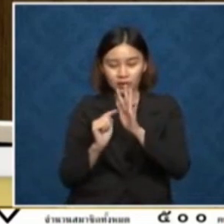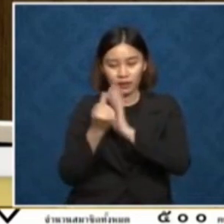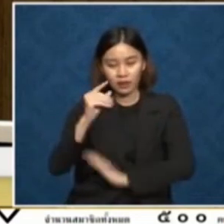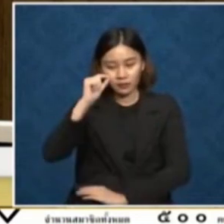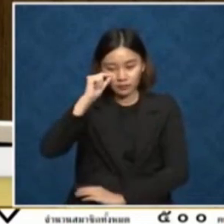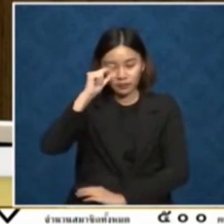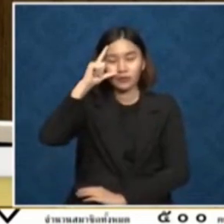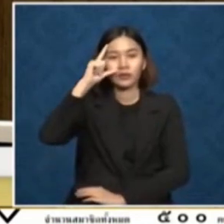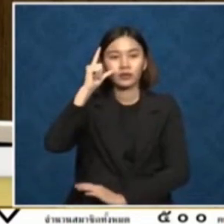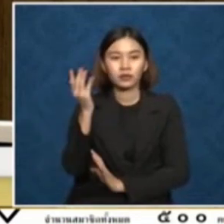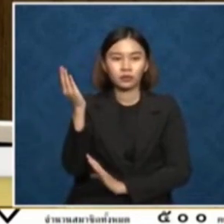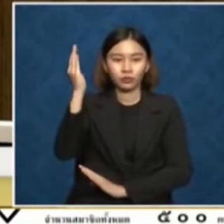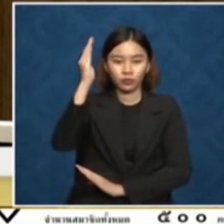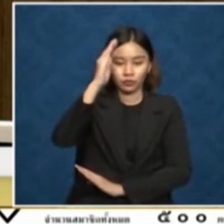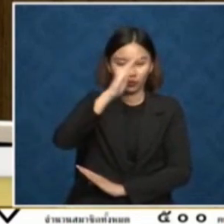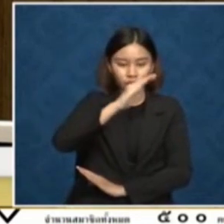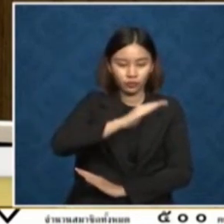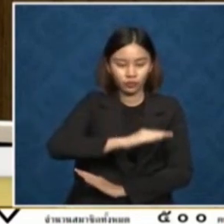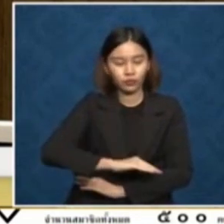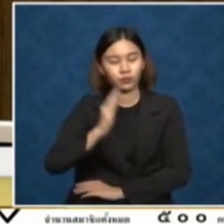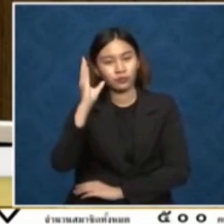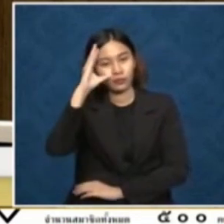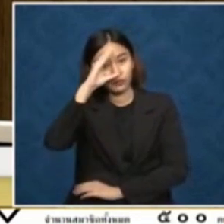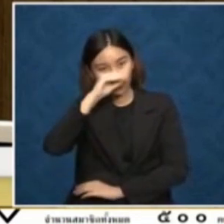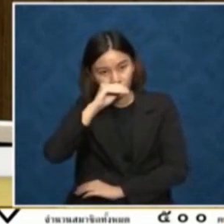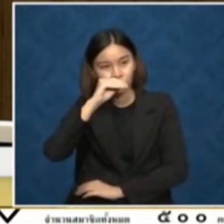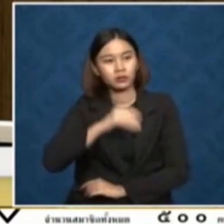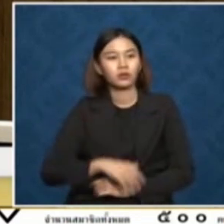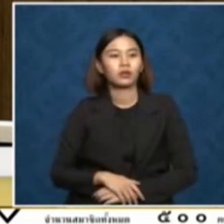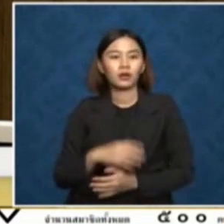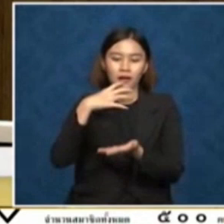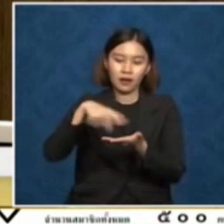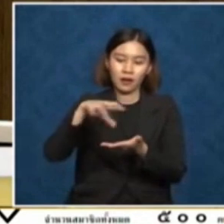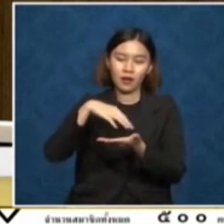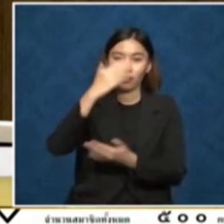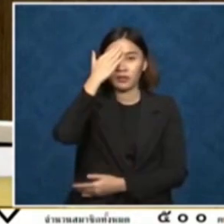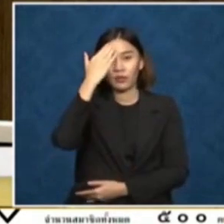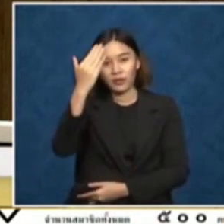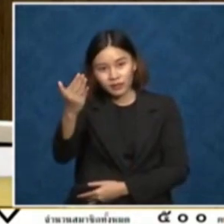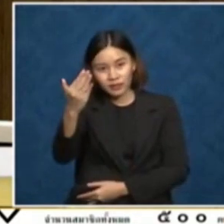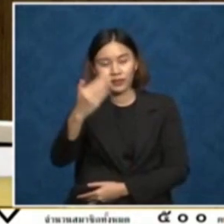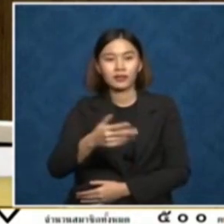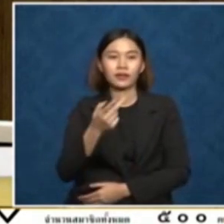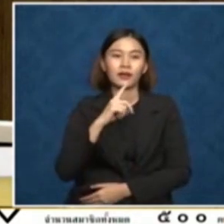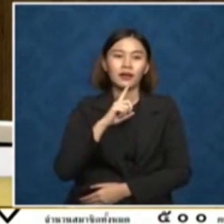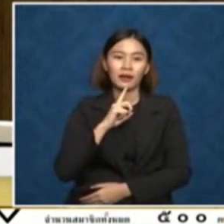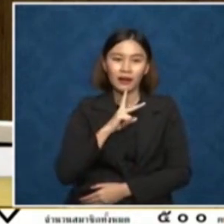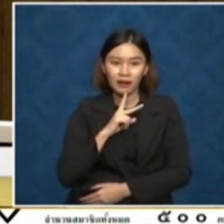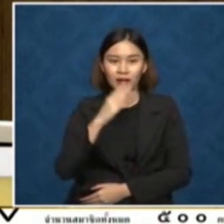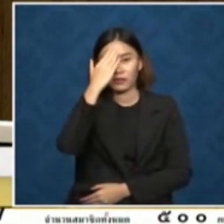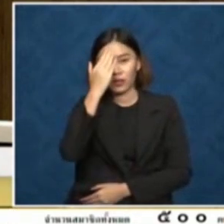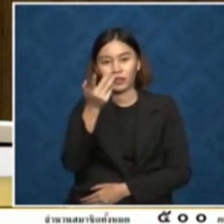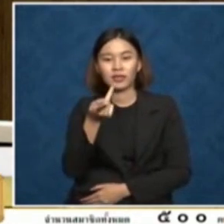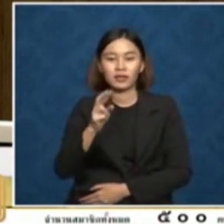ตื่นนอนและตอนที่เราเข้านอนทุกการกล่าวคำทักทายสวัสดีค่ะส